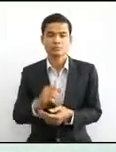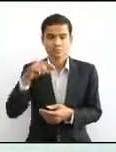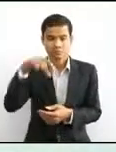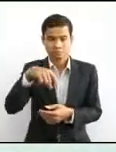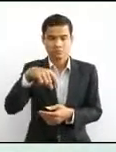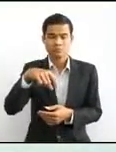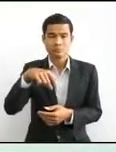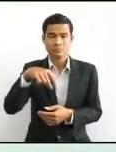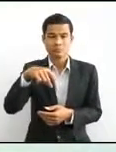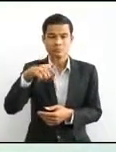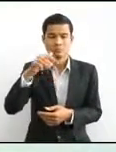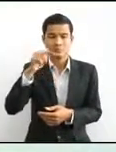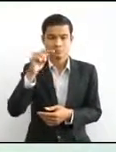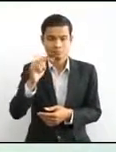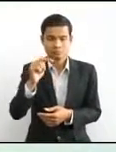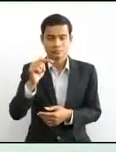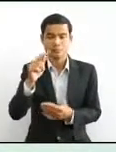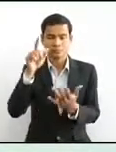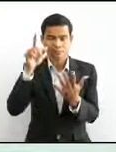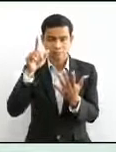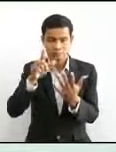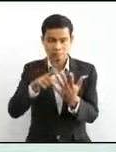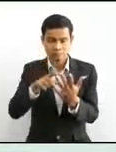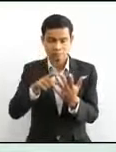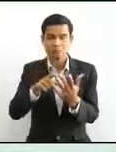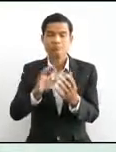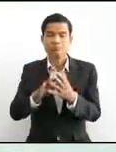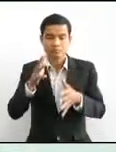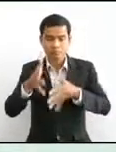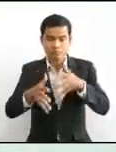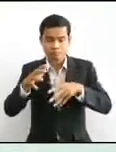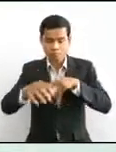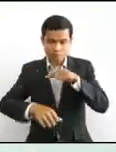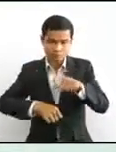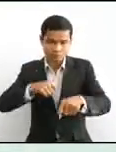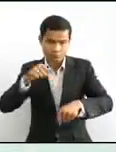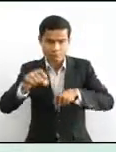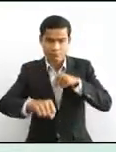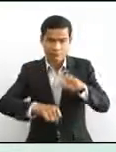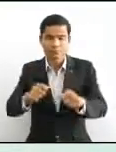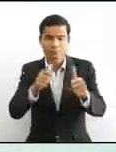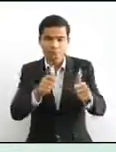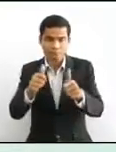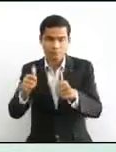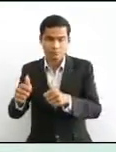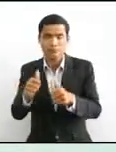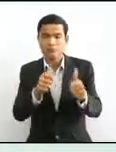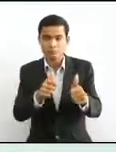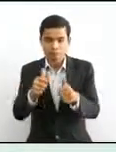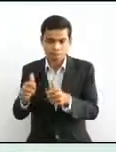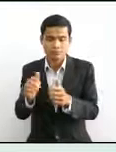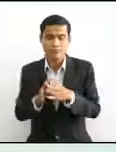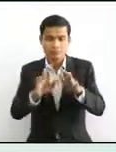con ngớ con bần tọ muối còng cha phụ cài mẹn tên con từng ọc